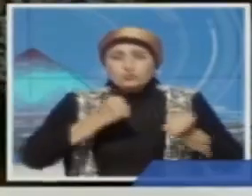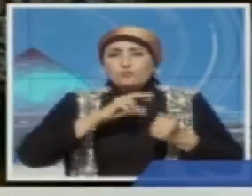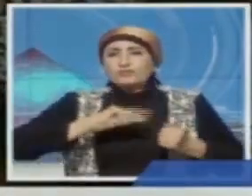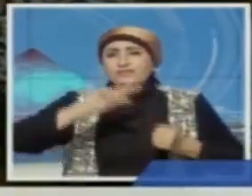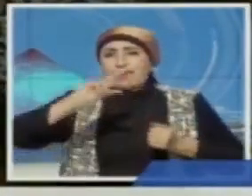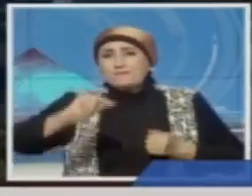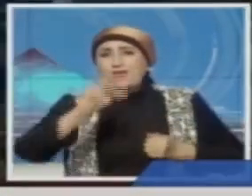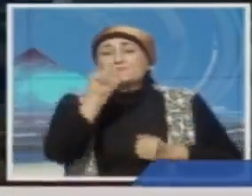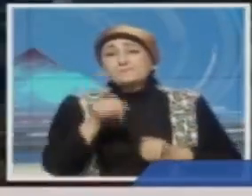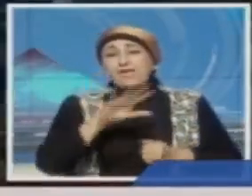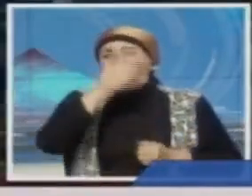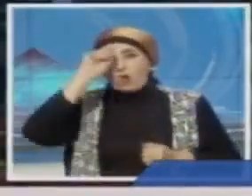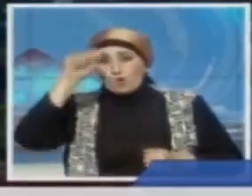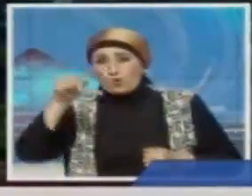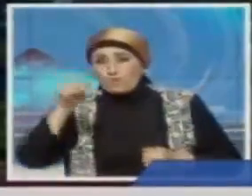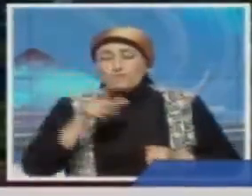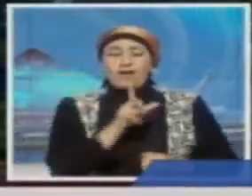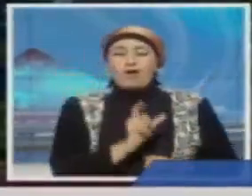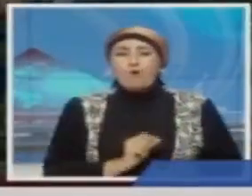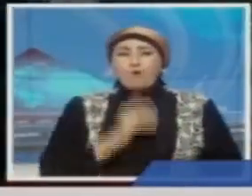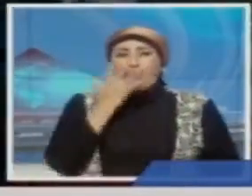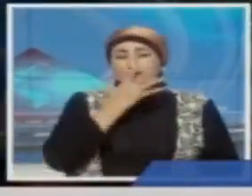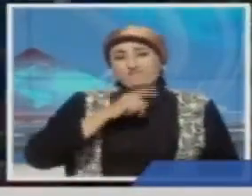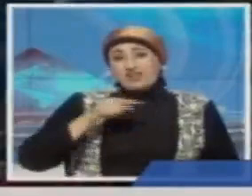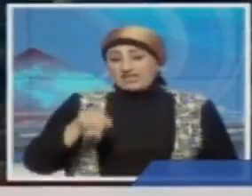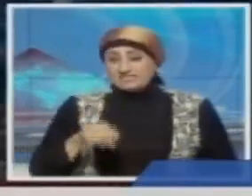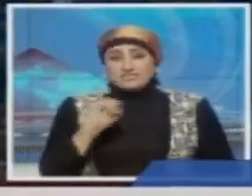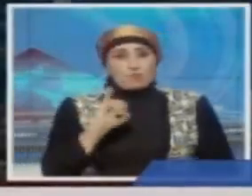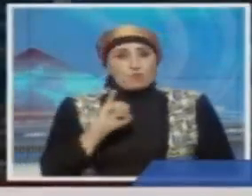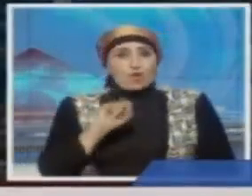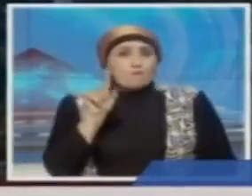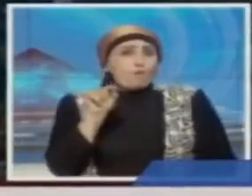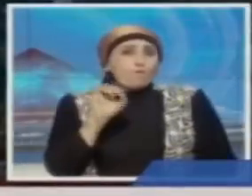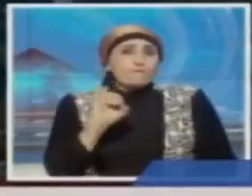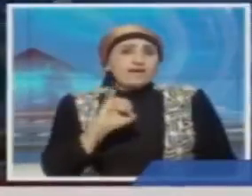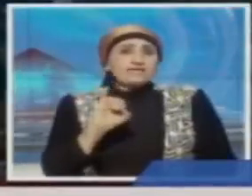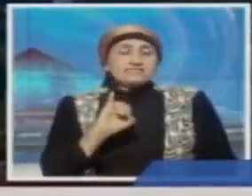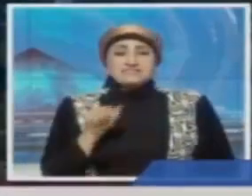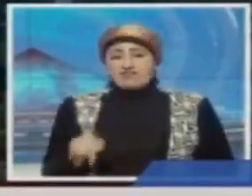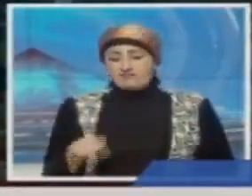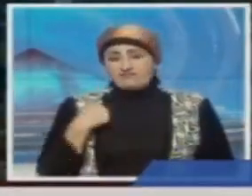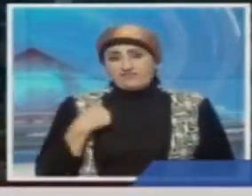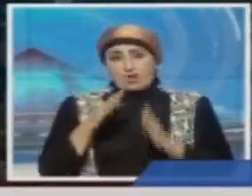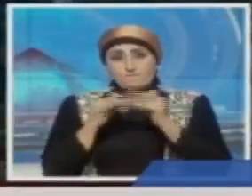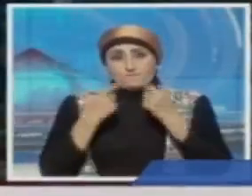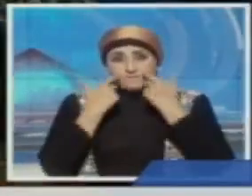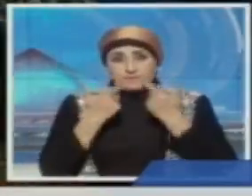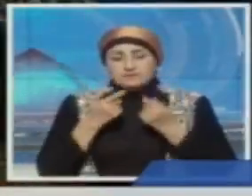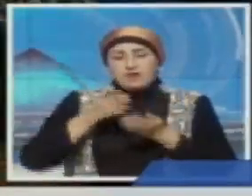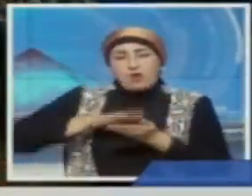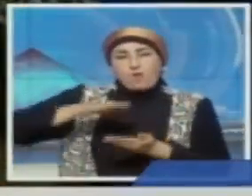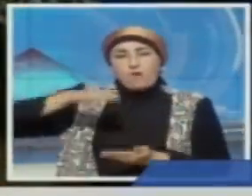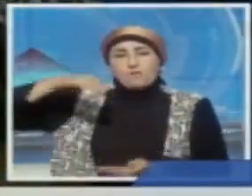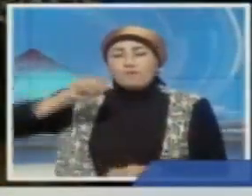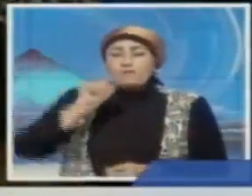وقارة أوروبا، كلها من المميزات التي من الممكن جدا أن تجعل مصر هي الرقيبة الأساسية لتوزيع